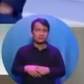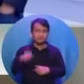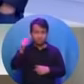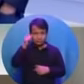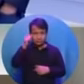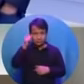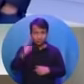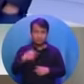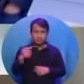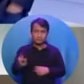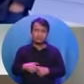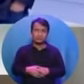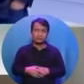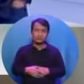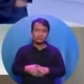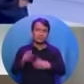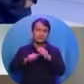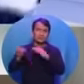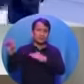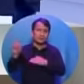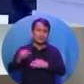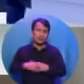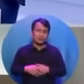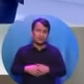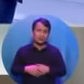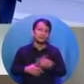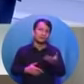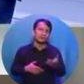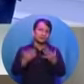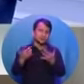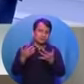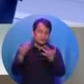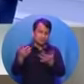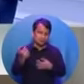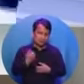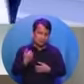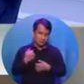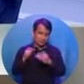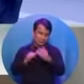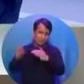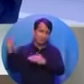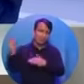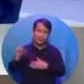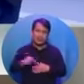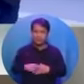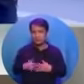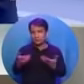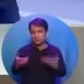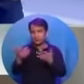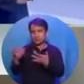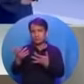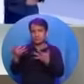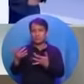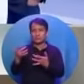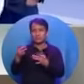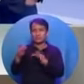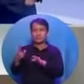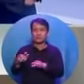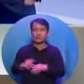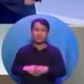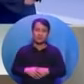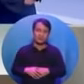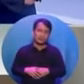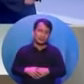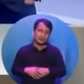Anthony? Naglayas. O, kita mo, naglayas. Naawas sa kanyang sarili. Naglayas siya. Kawawa naman.